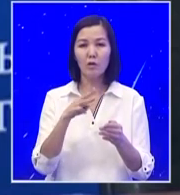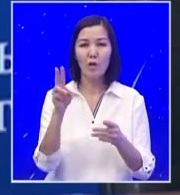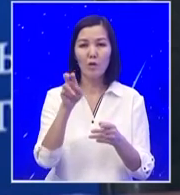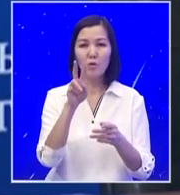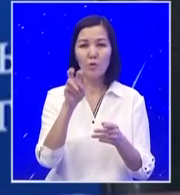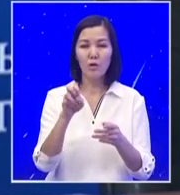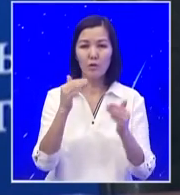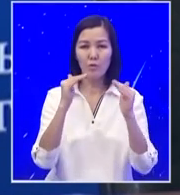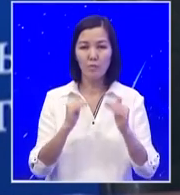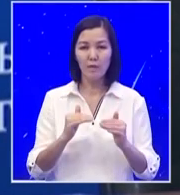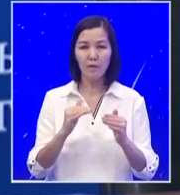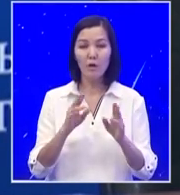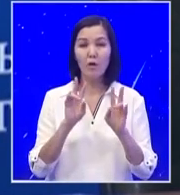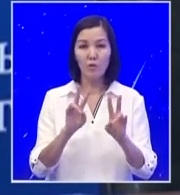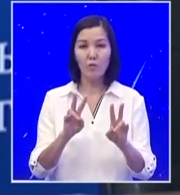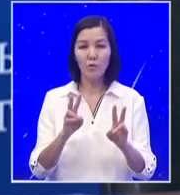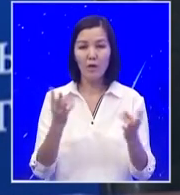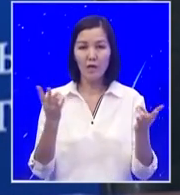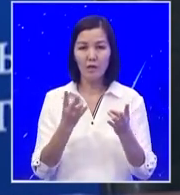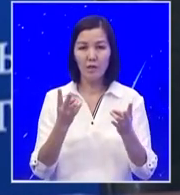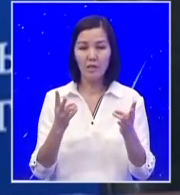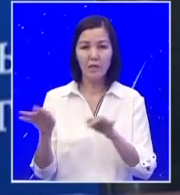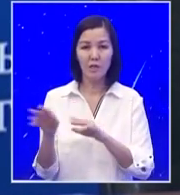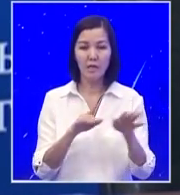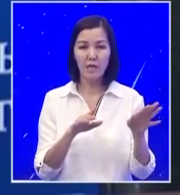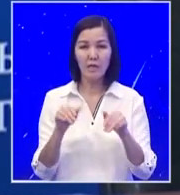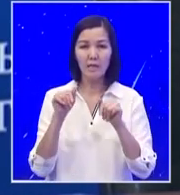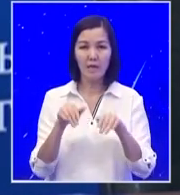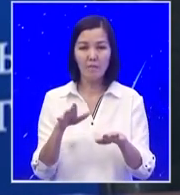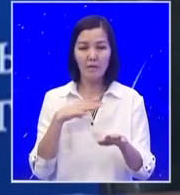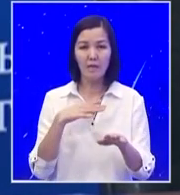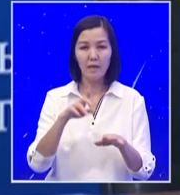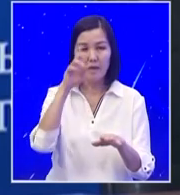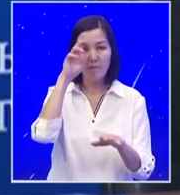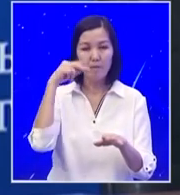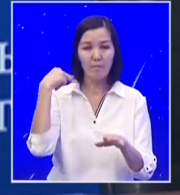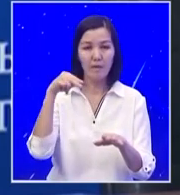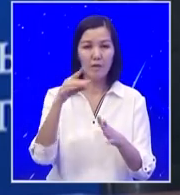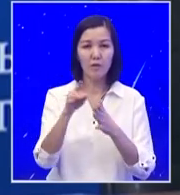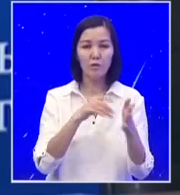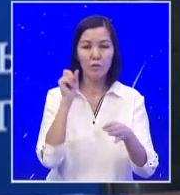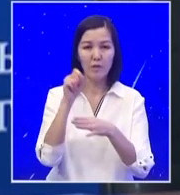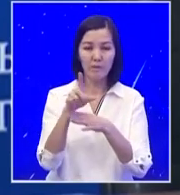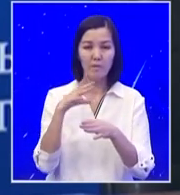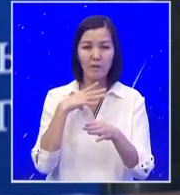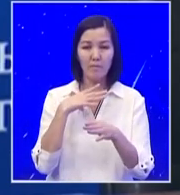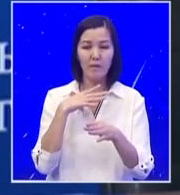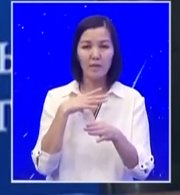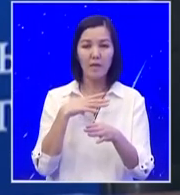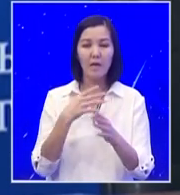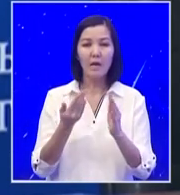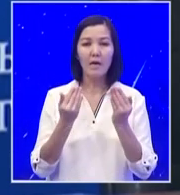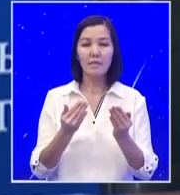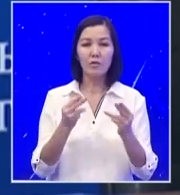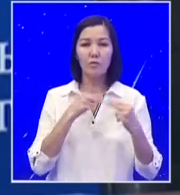төмендеді. Бірақ біз қажетті шараларды қабылдадық. Мемлекет басшысы да кеше шұғыл тапсырмалар берді. Сол бойынша